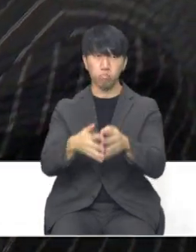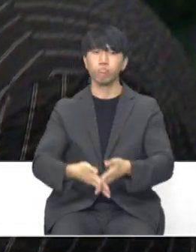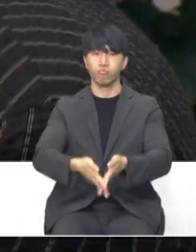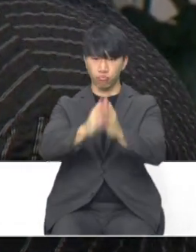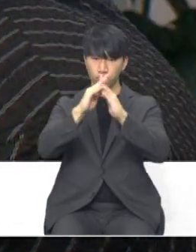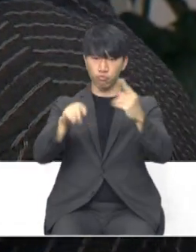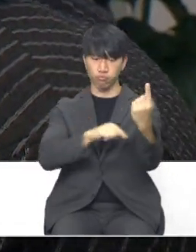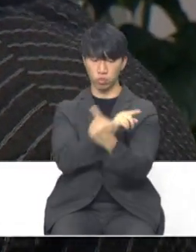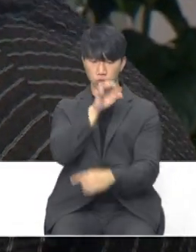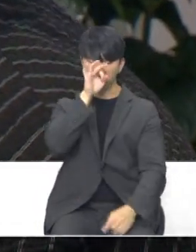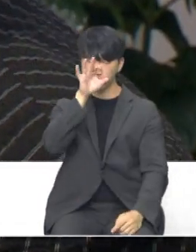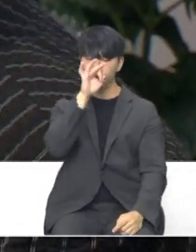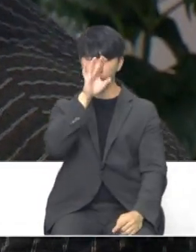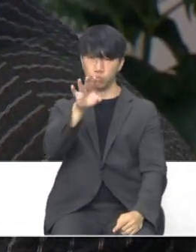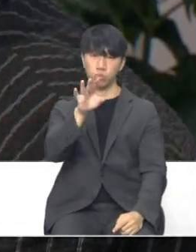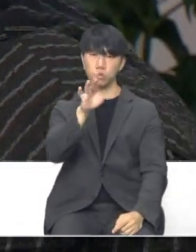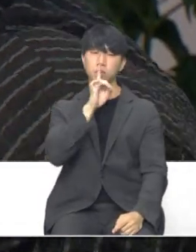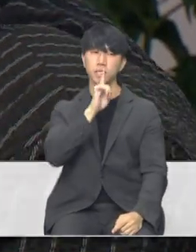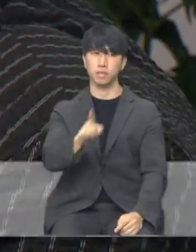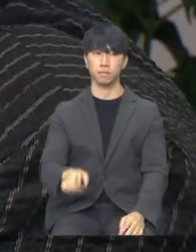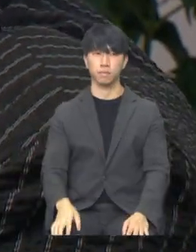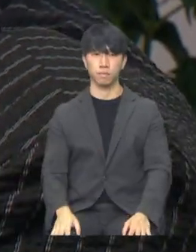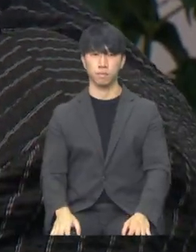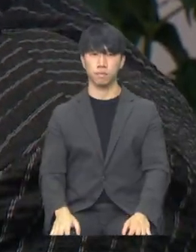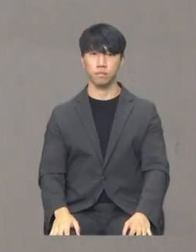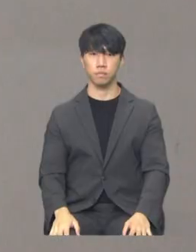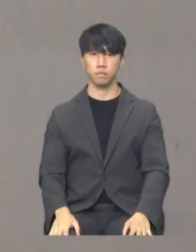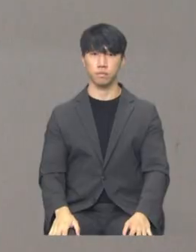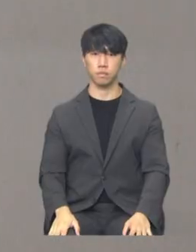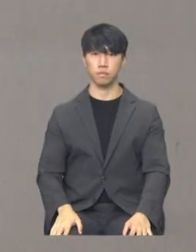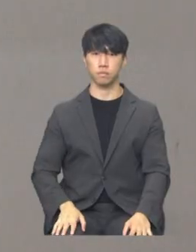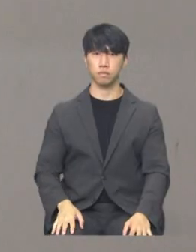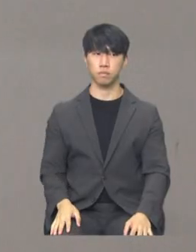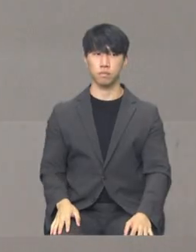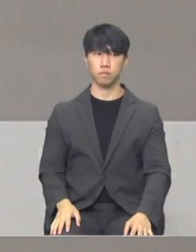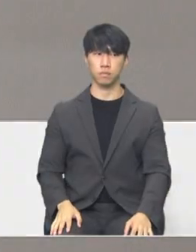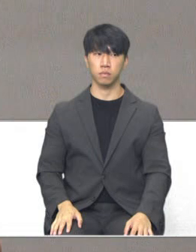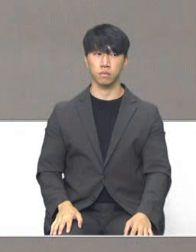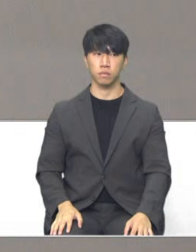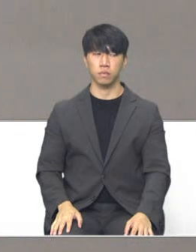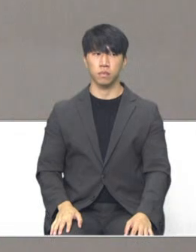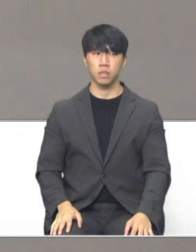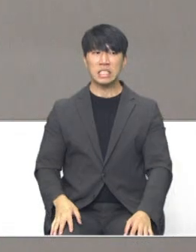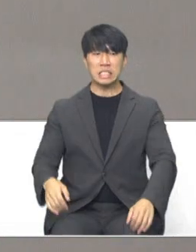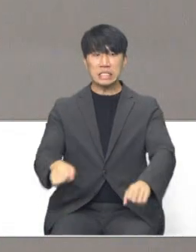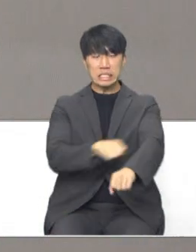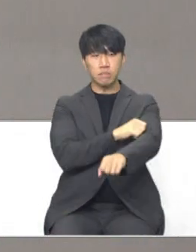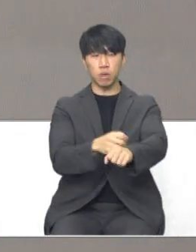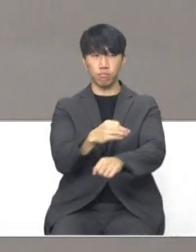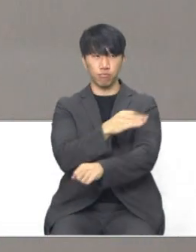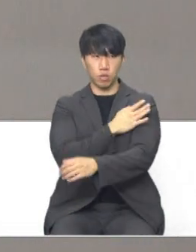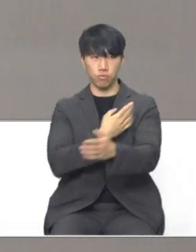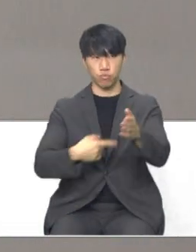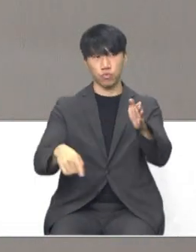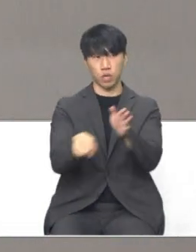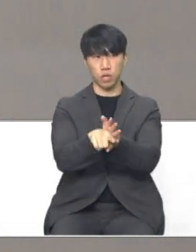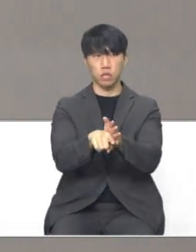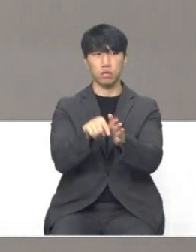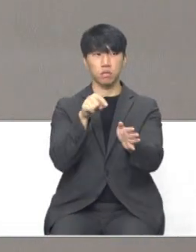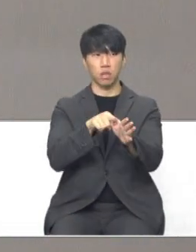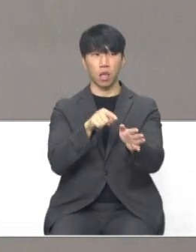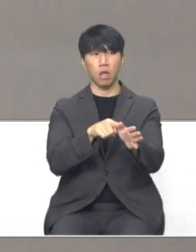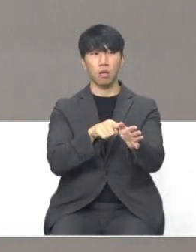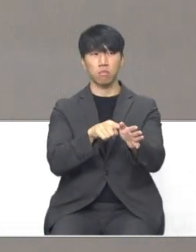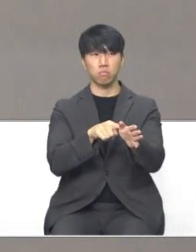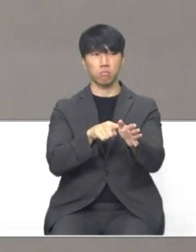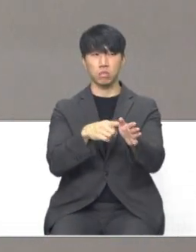설립도 운영도 불가능하다고 강조했습니다. 특권층을 위한 의료기관인 우린 차움을 가져오는 게